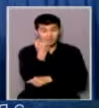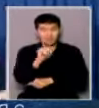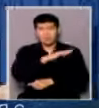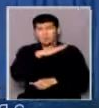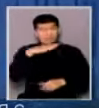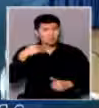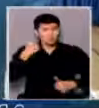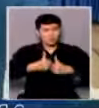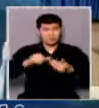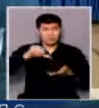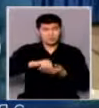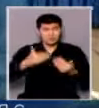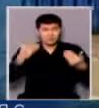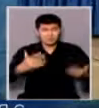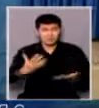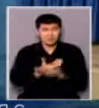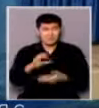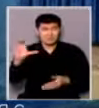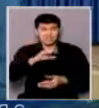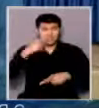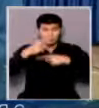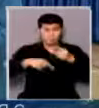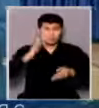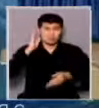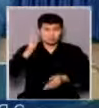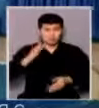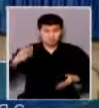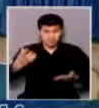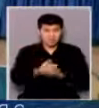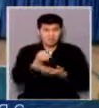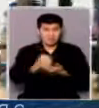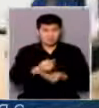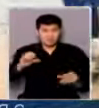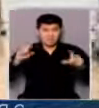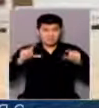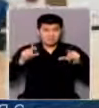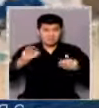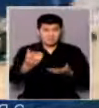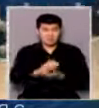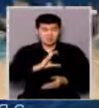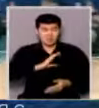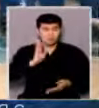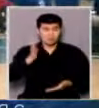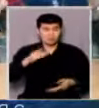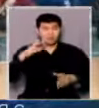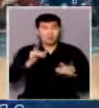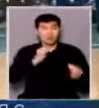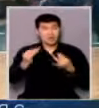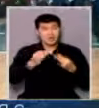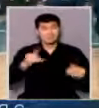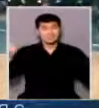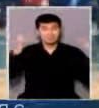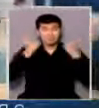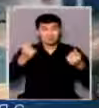много вершин. Сегодня добыли серебро, в будущем, уверен, добьете золотых наград, сказал аким области. В ходе беседы